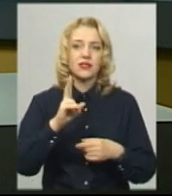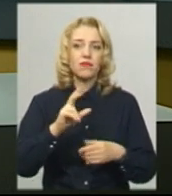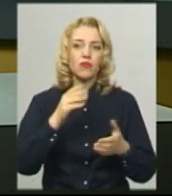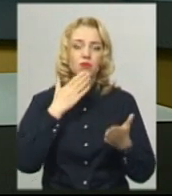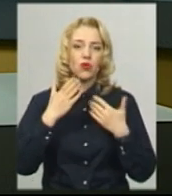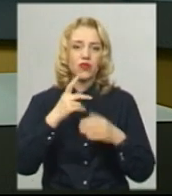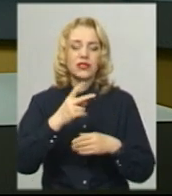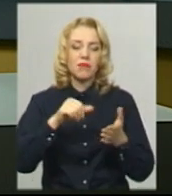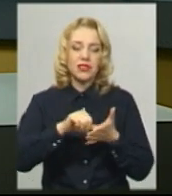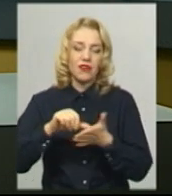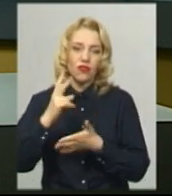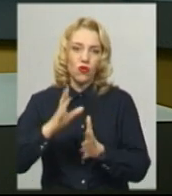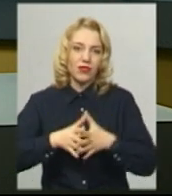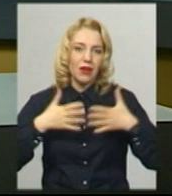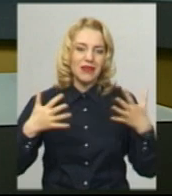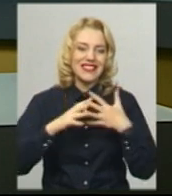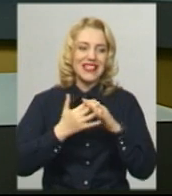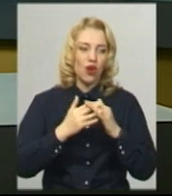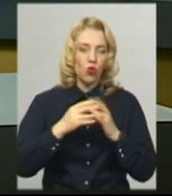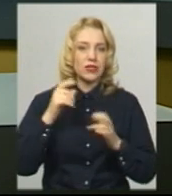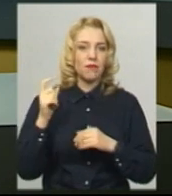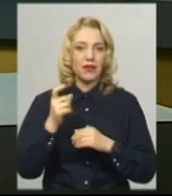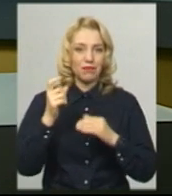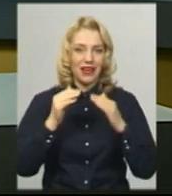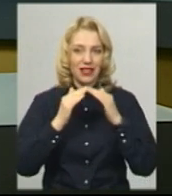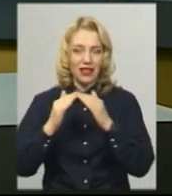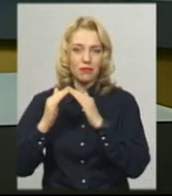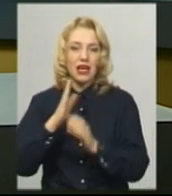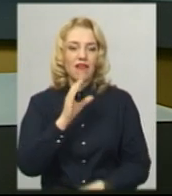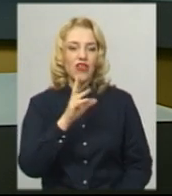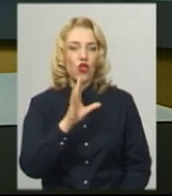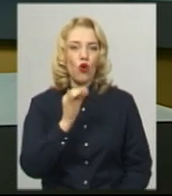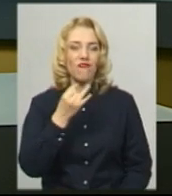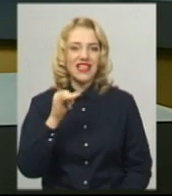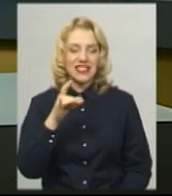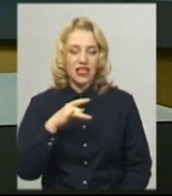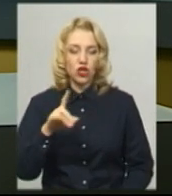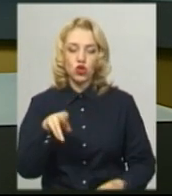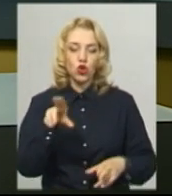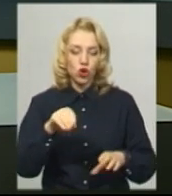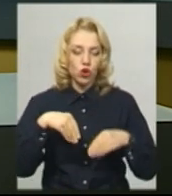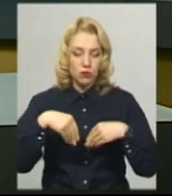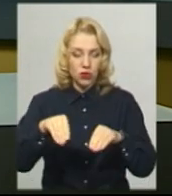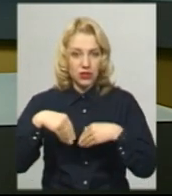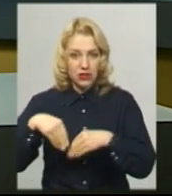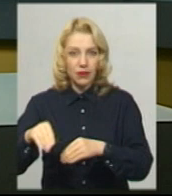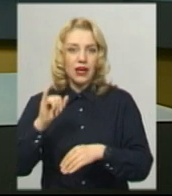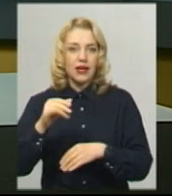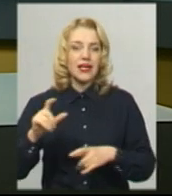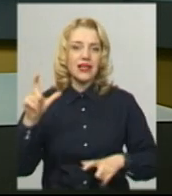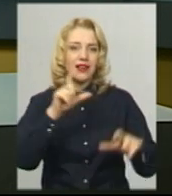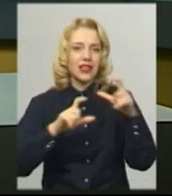двох найбільших сільгоспідприємств Віньковецького району стосовно посівної та обробітку полів препаратами захисту